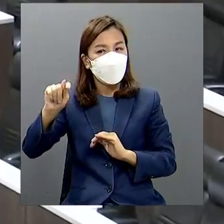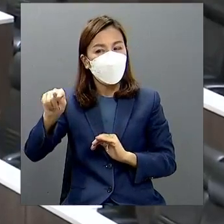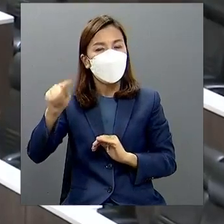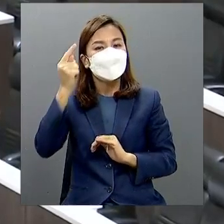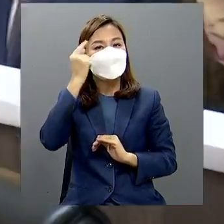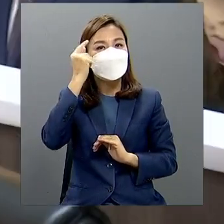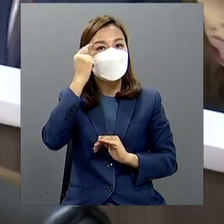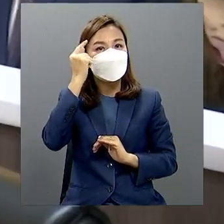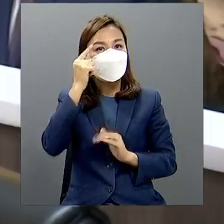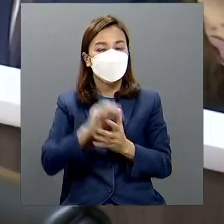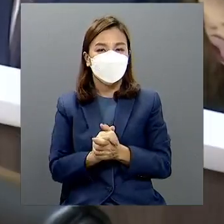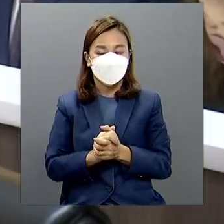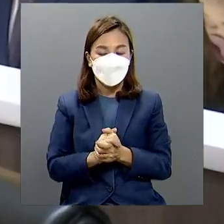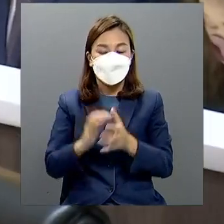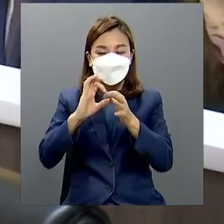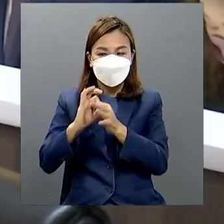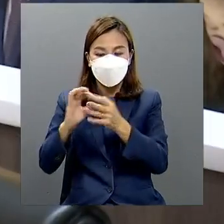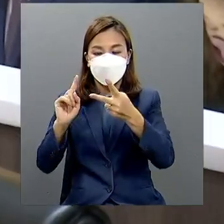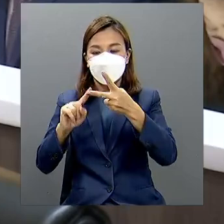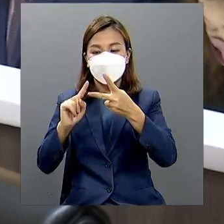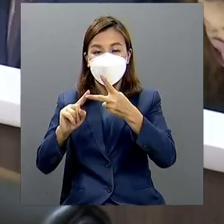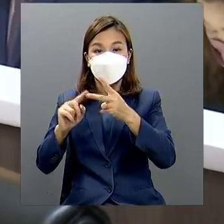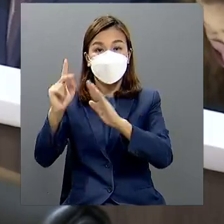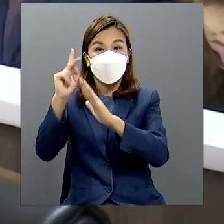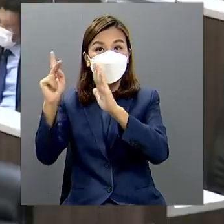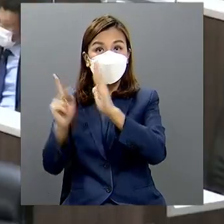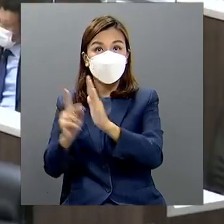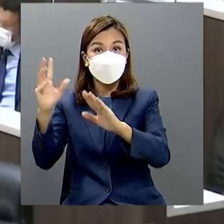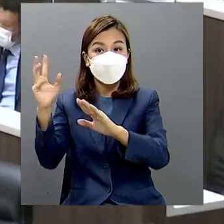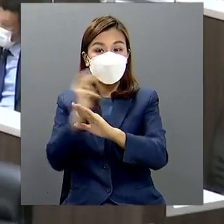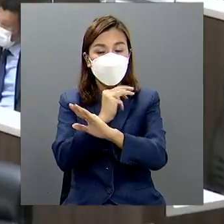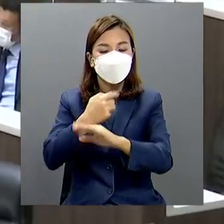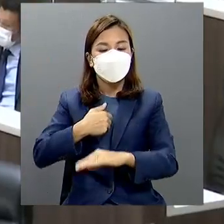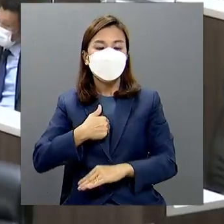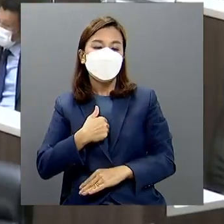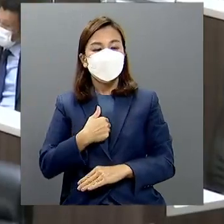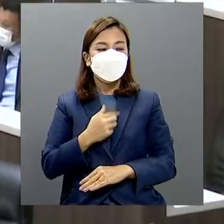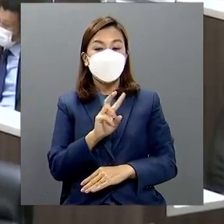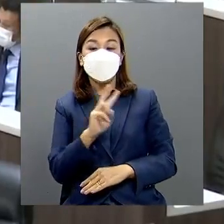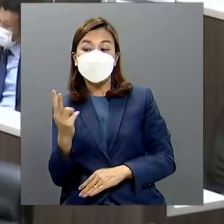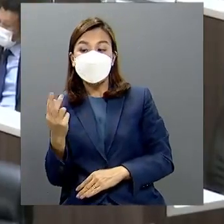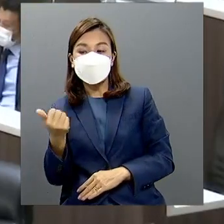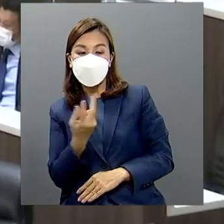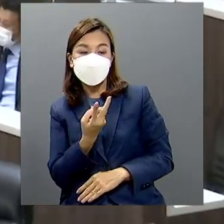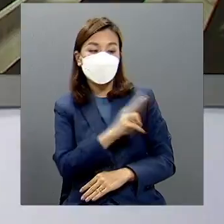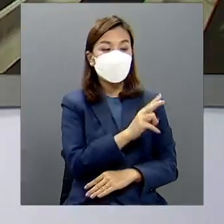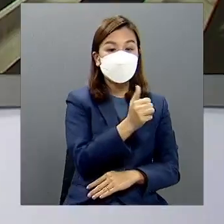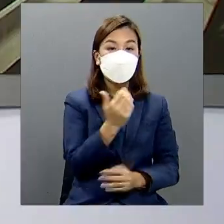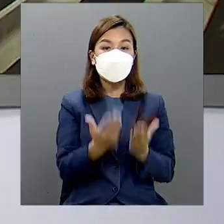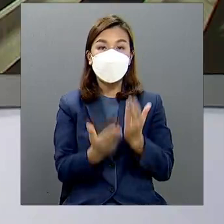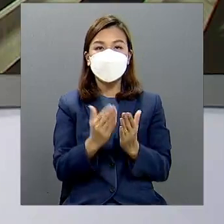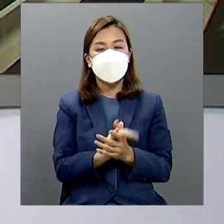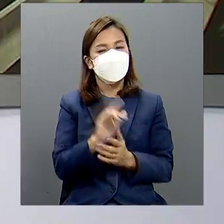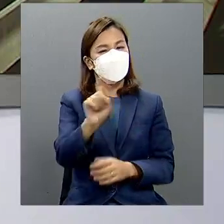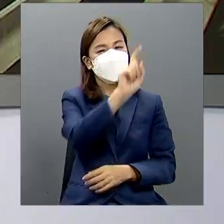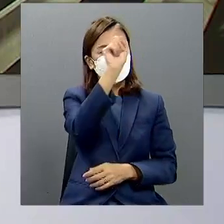สร้างเงื่อนไขทางการเมืองด้วยการกำหนดตัวเองเป็นตัวแปรที่พร้อมจะเปลี่ยนแปลงได้ตลอดเวลาหรือไม่ค่ะและอย่าง